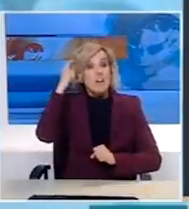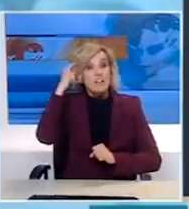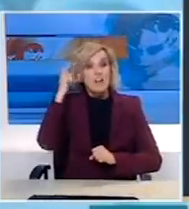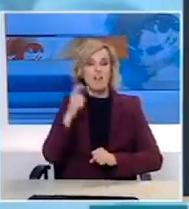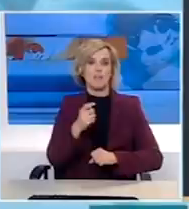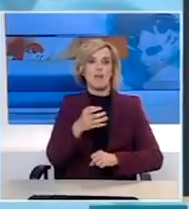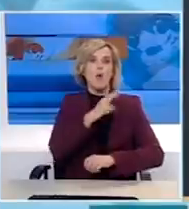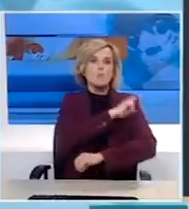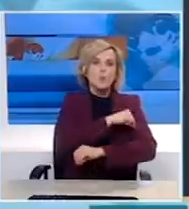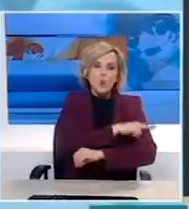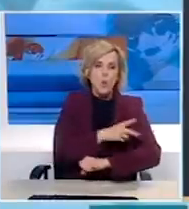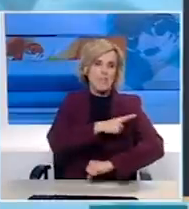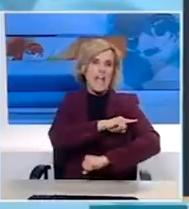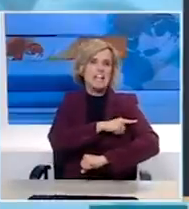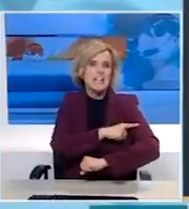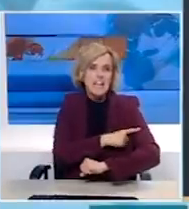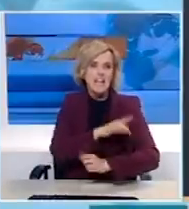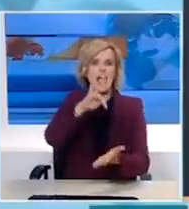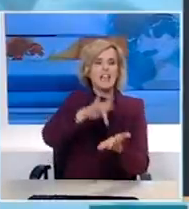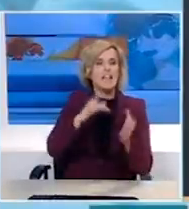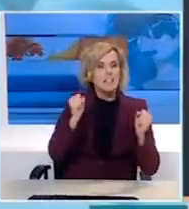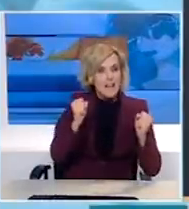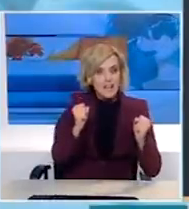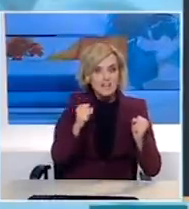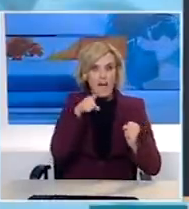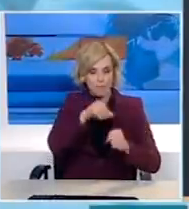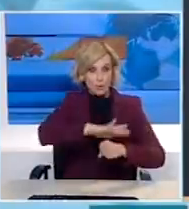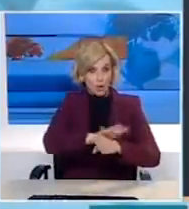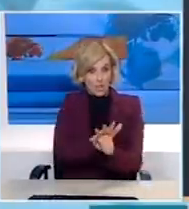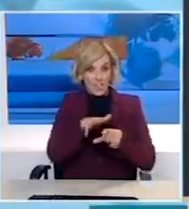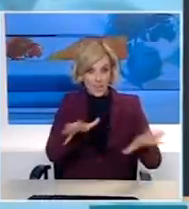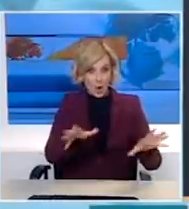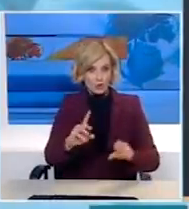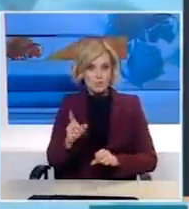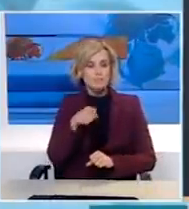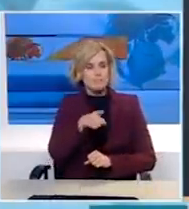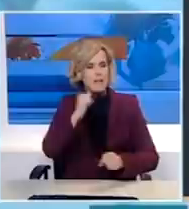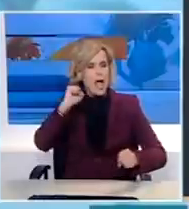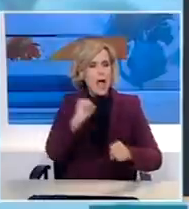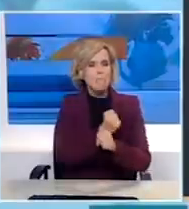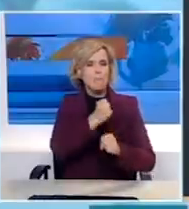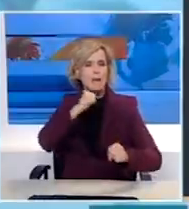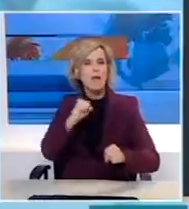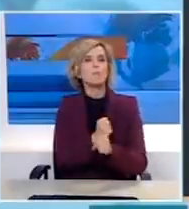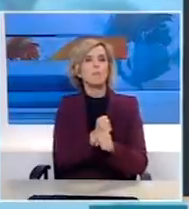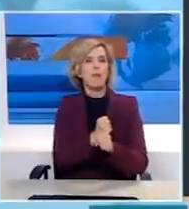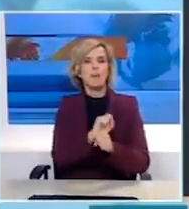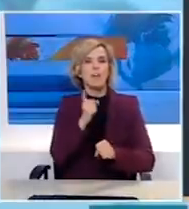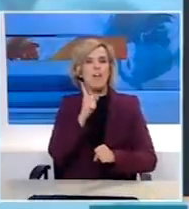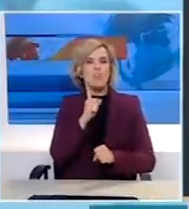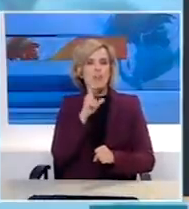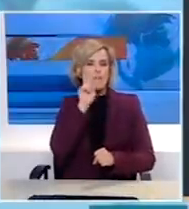στα επίγοντα, στα νοσοκομεία, στις ΜΕΘ. Ο ιός δεν εντυπωσιάζεται από τη δική μου ή κάποια άλλη